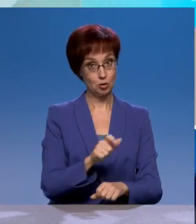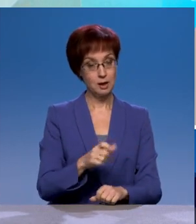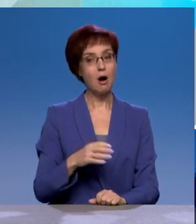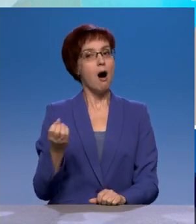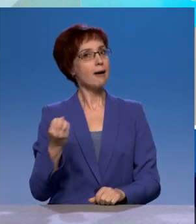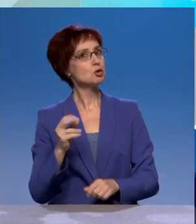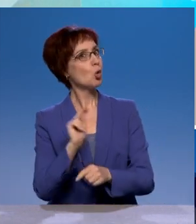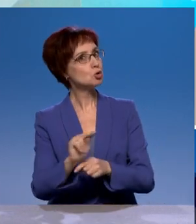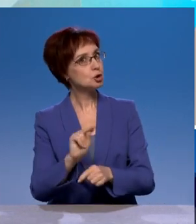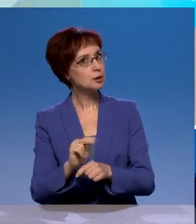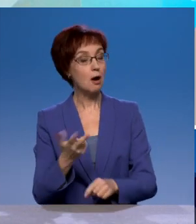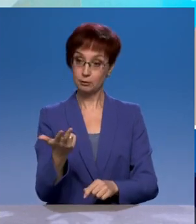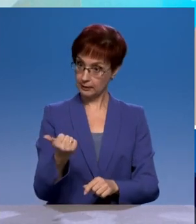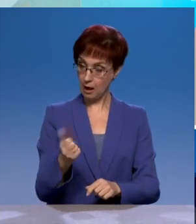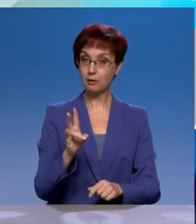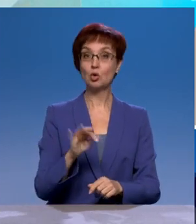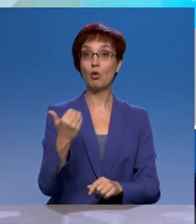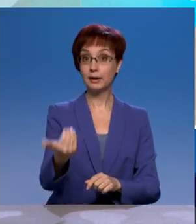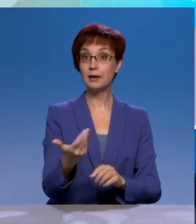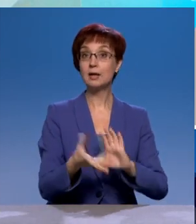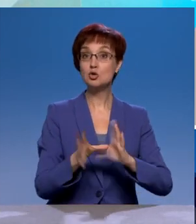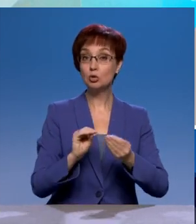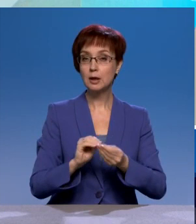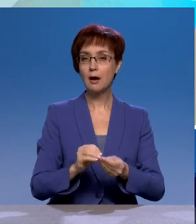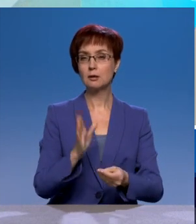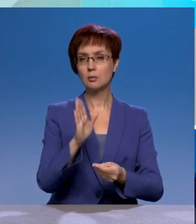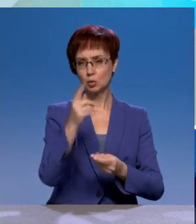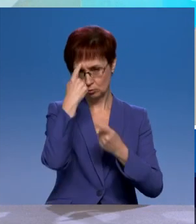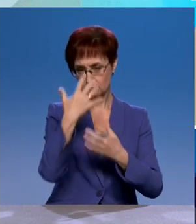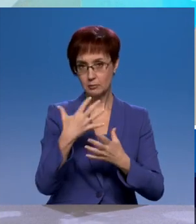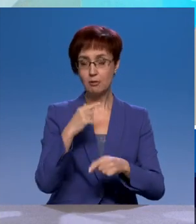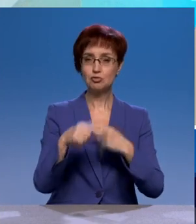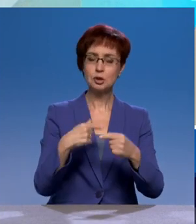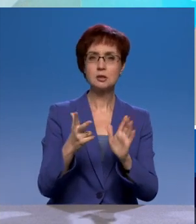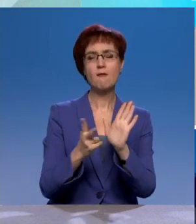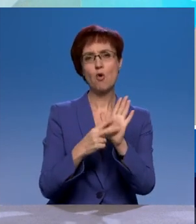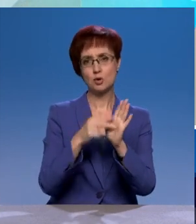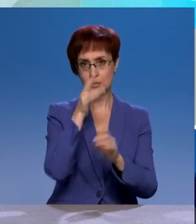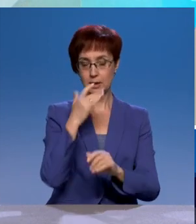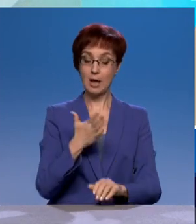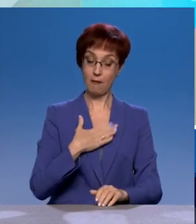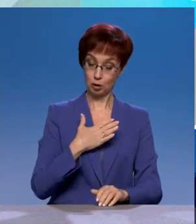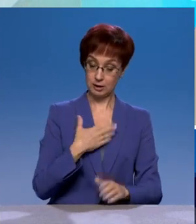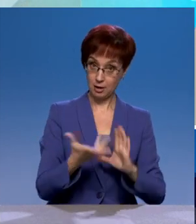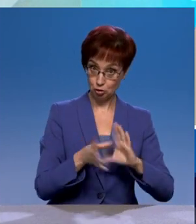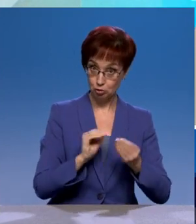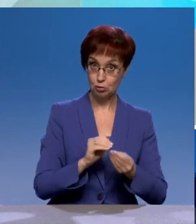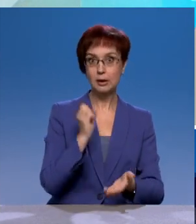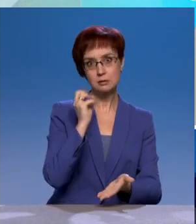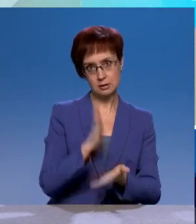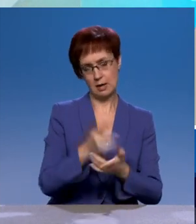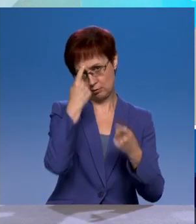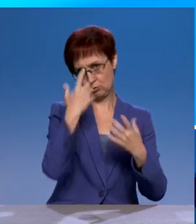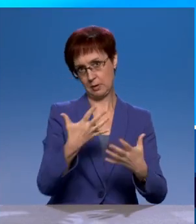через 7-8 лет. А наши результаты труда сегодня, сию секунду. Смотрите, вон люди что говорят. Понятно,